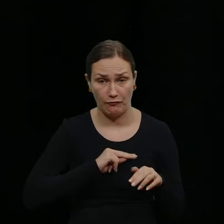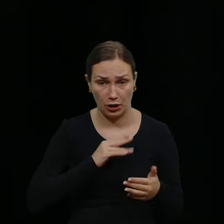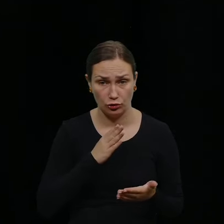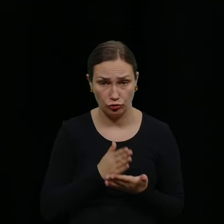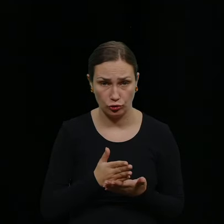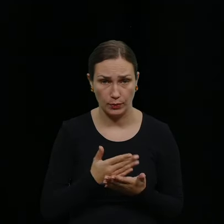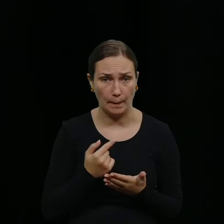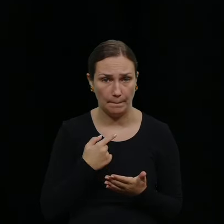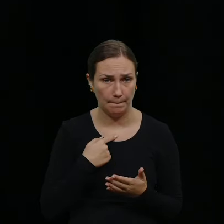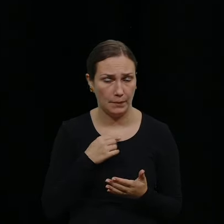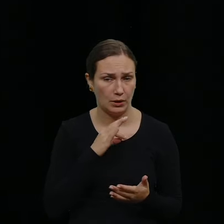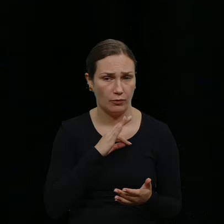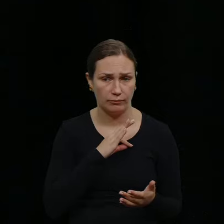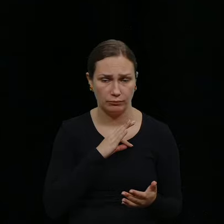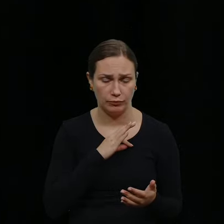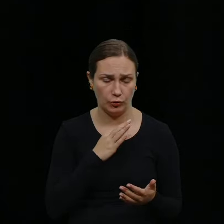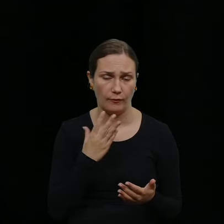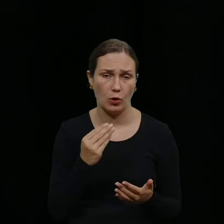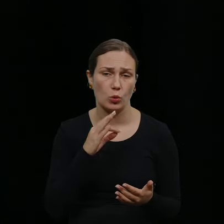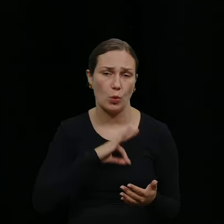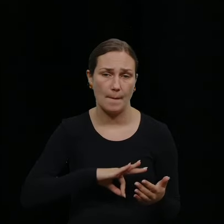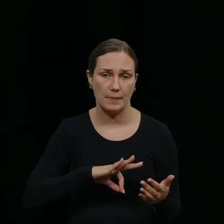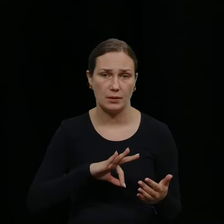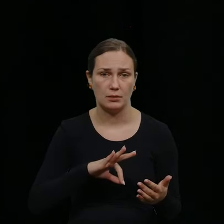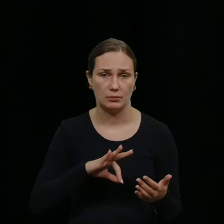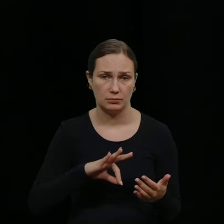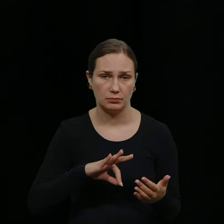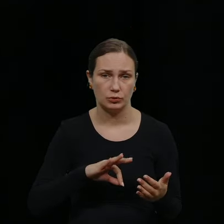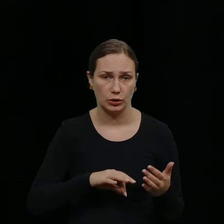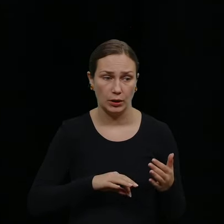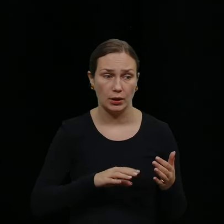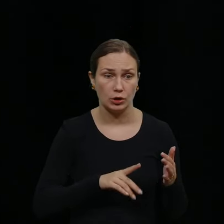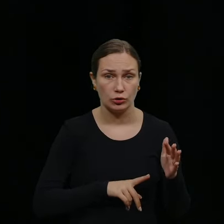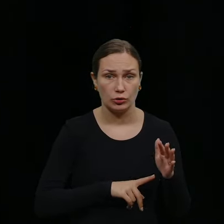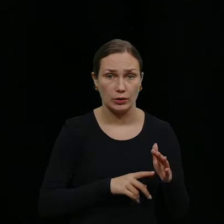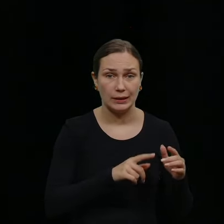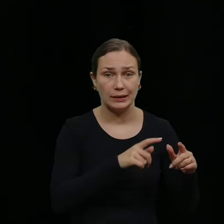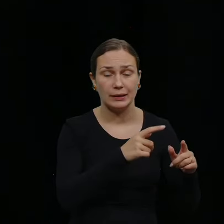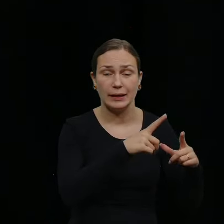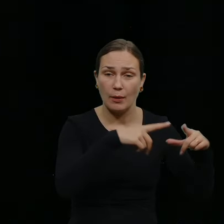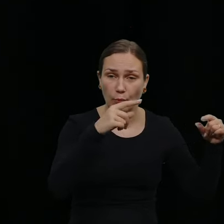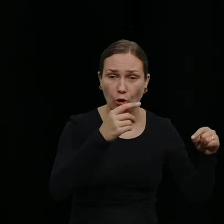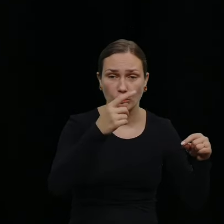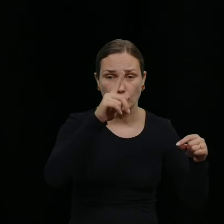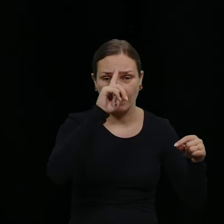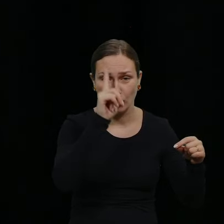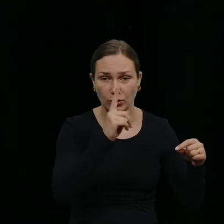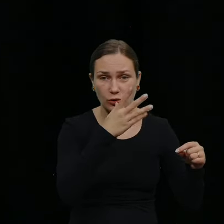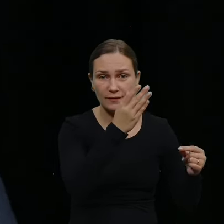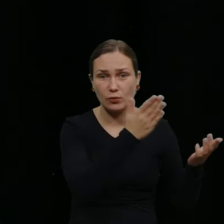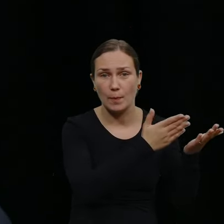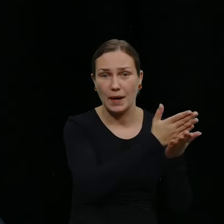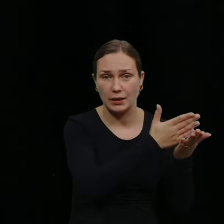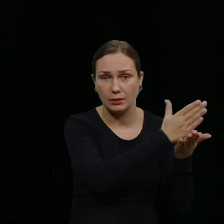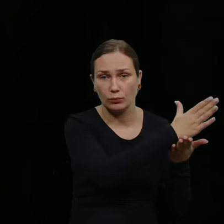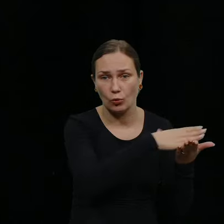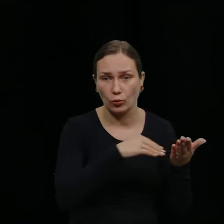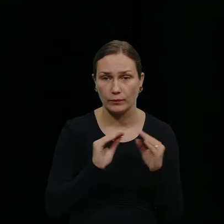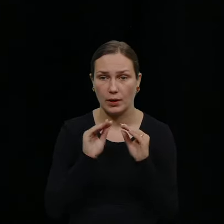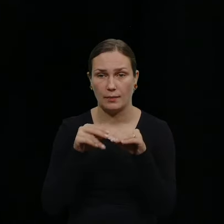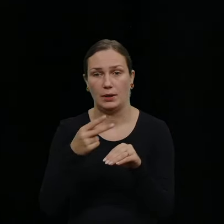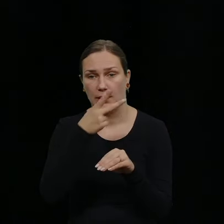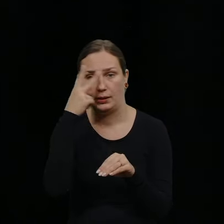tikrai mano didžiulis nuopilnas pradėti nuo nulio, perimant Japonijos, Vokietijos praktikas ir perkeliant į